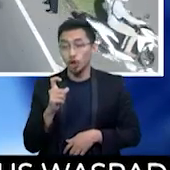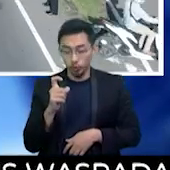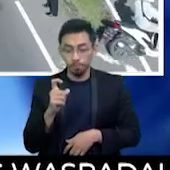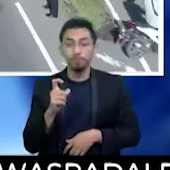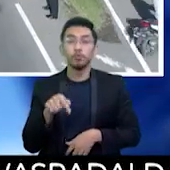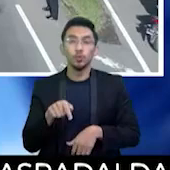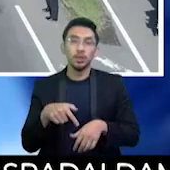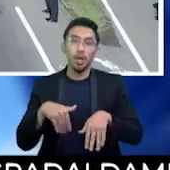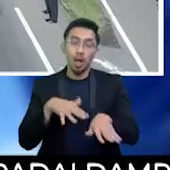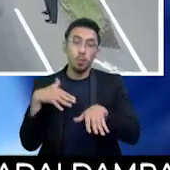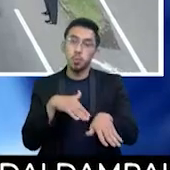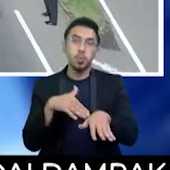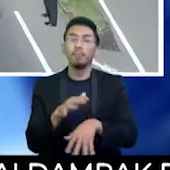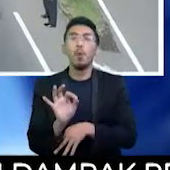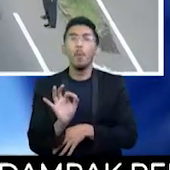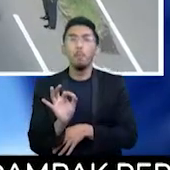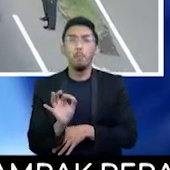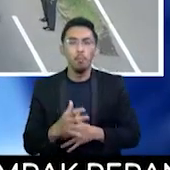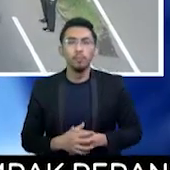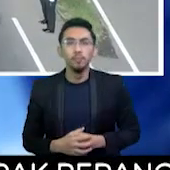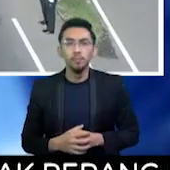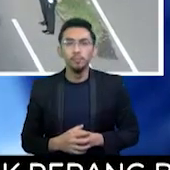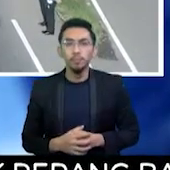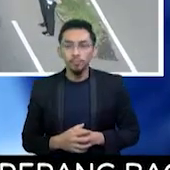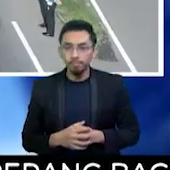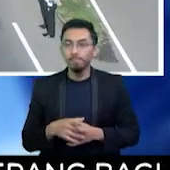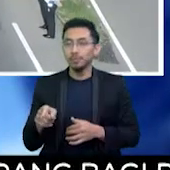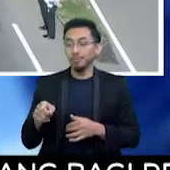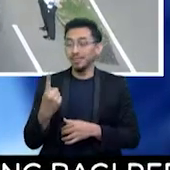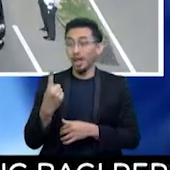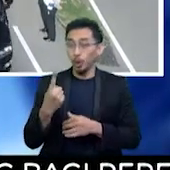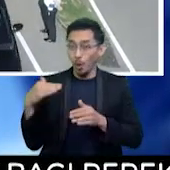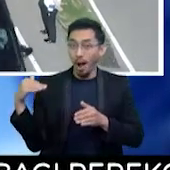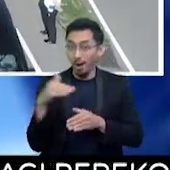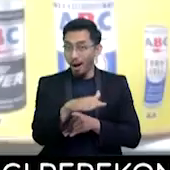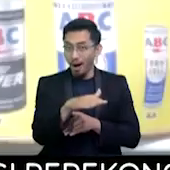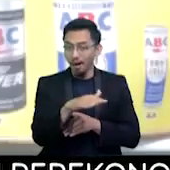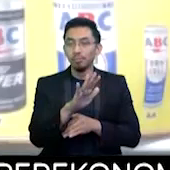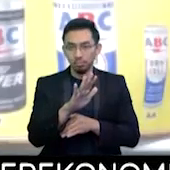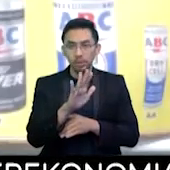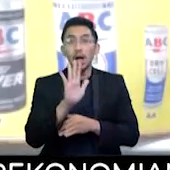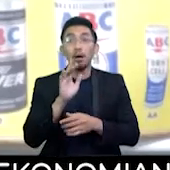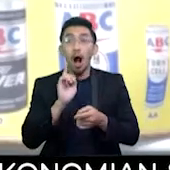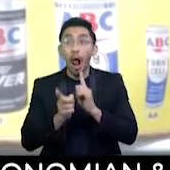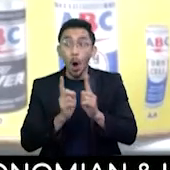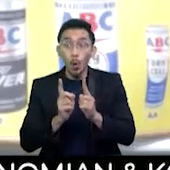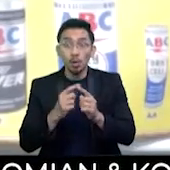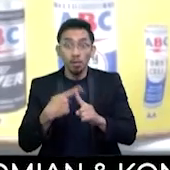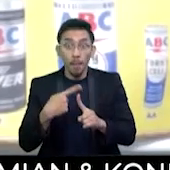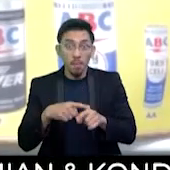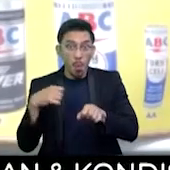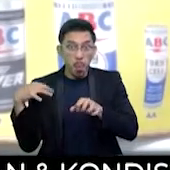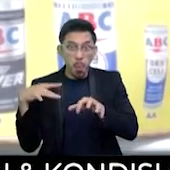tersebut merupakan sistem fungsional, namun jika nantinya terdapat penumpukan kendaraan yang cukup parah, maka